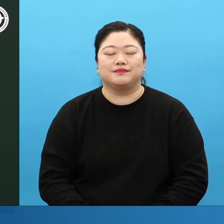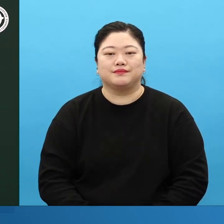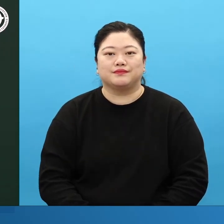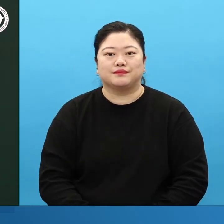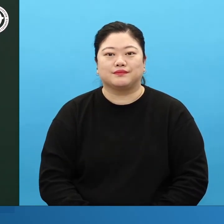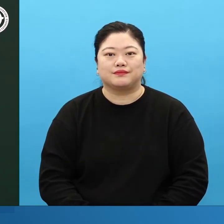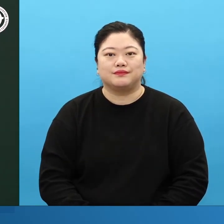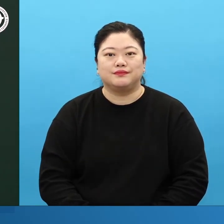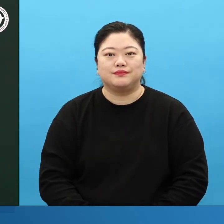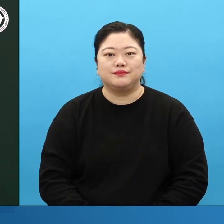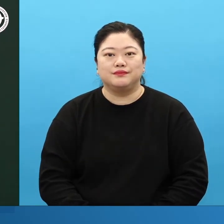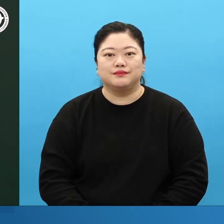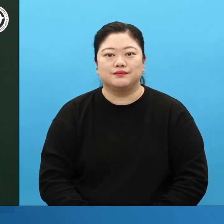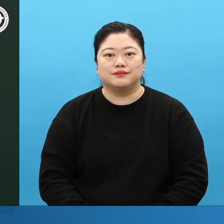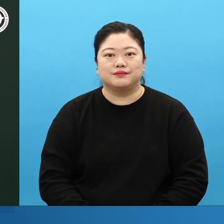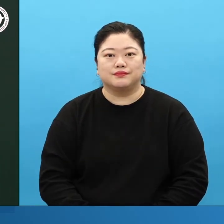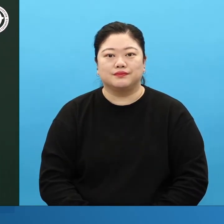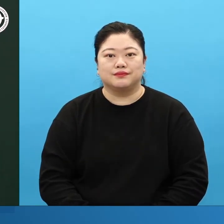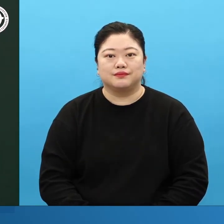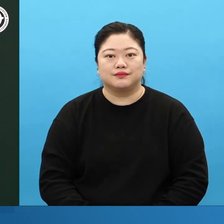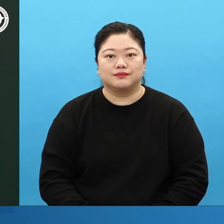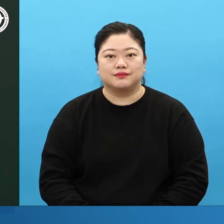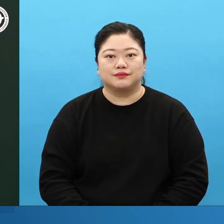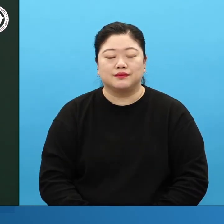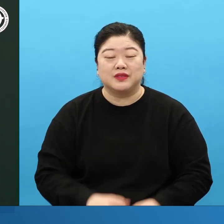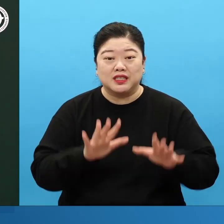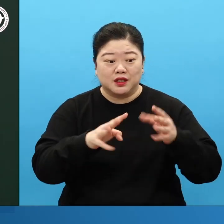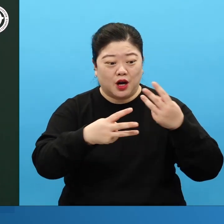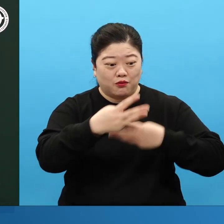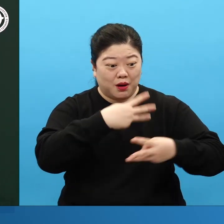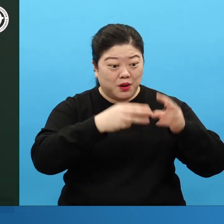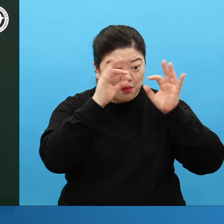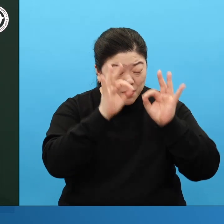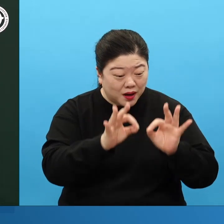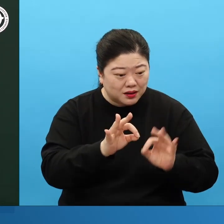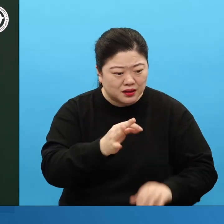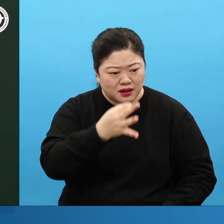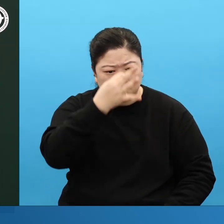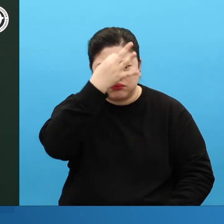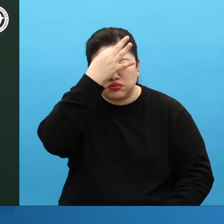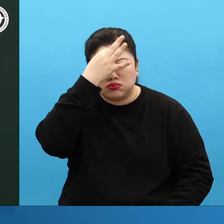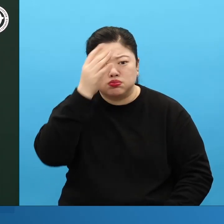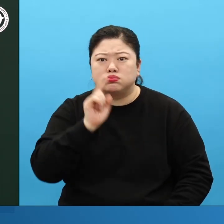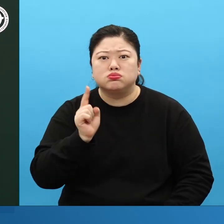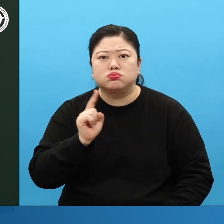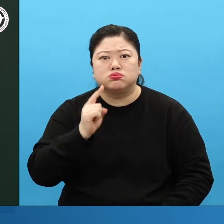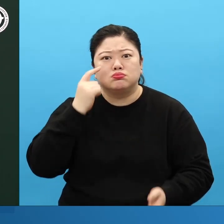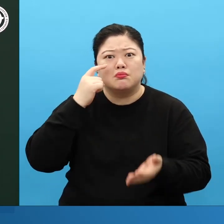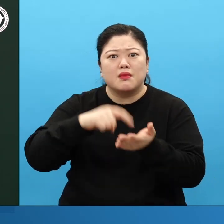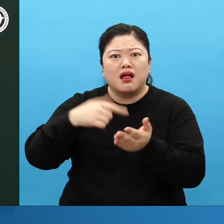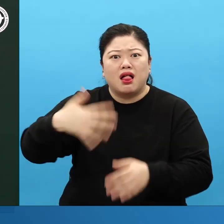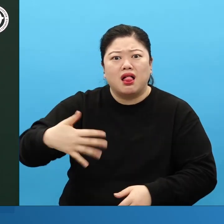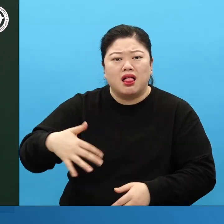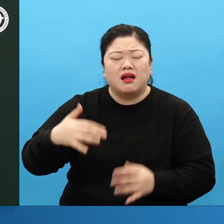이게 지금 발견이 안 돼서 가지고 고생하는 사람이 많죠. Hay muchas personas que están sufriendo ahora por no haber descubierto los